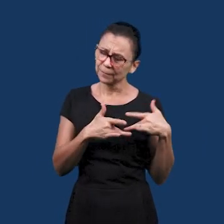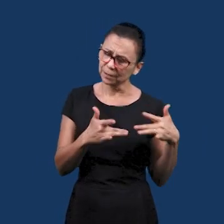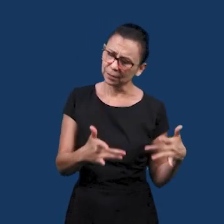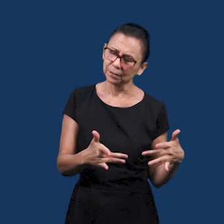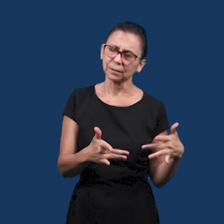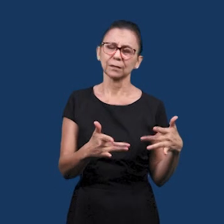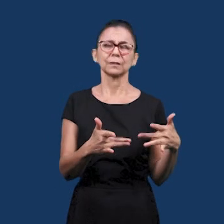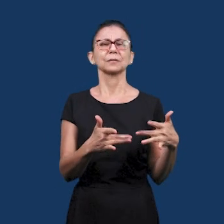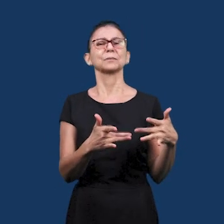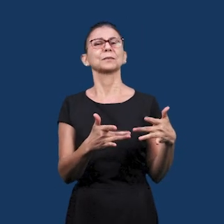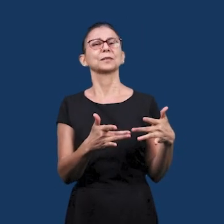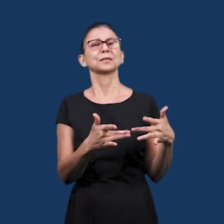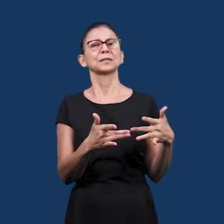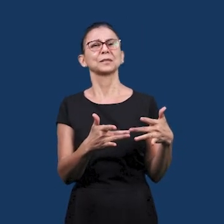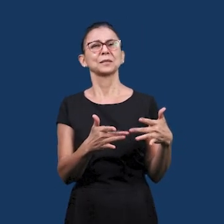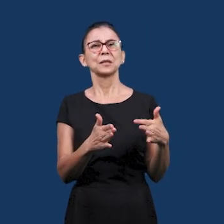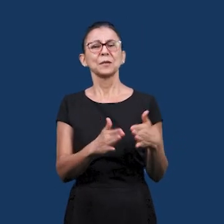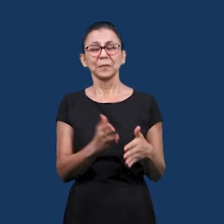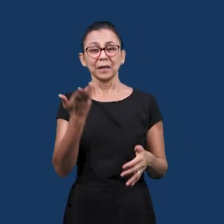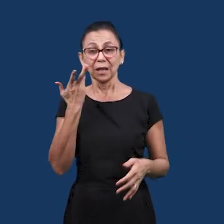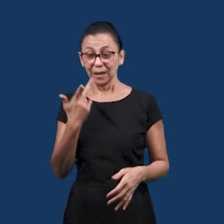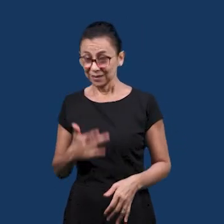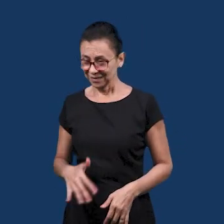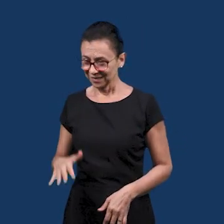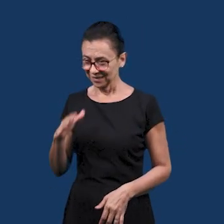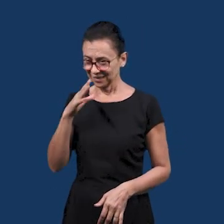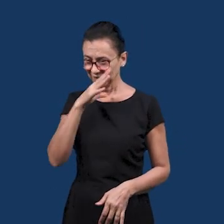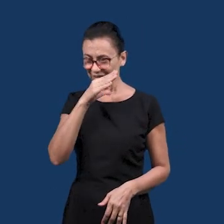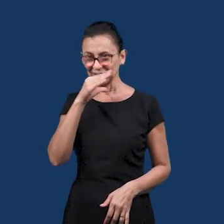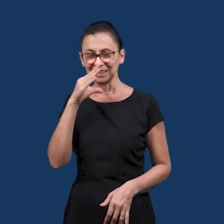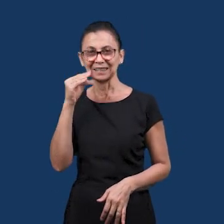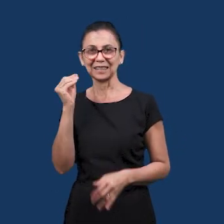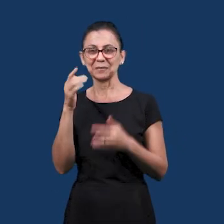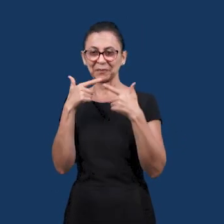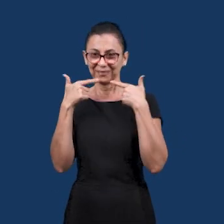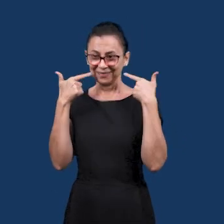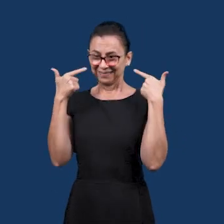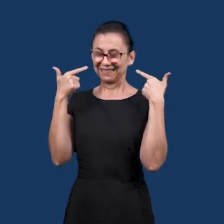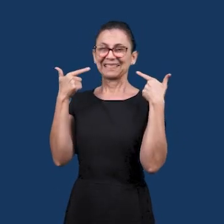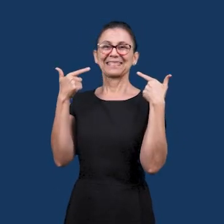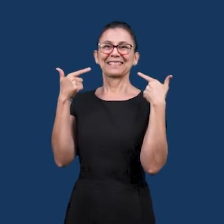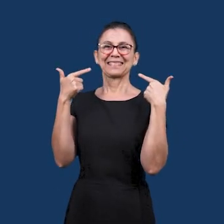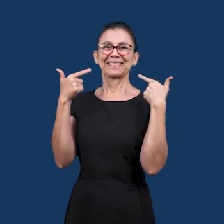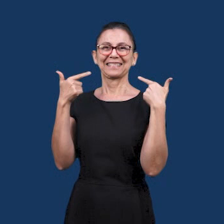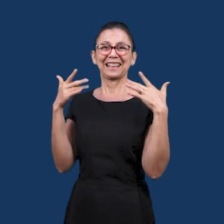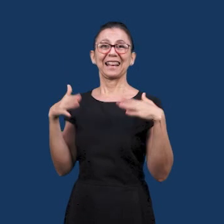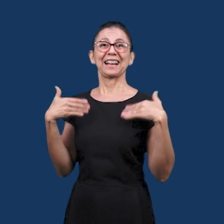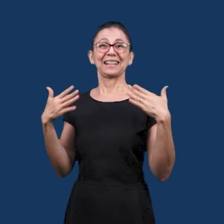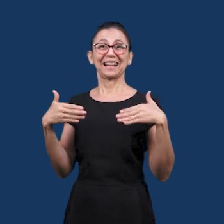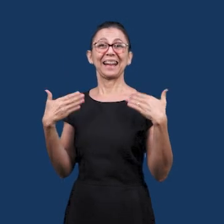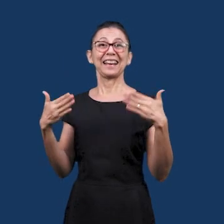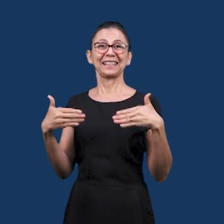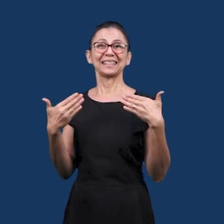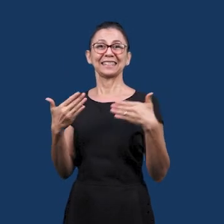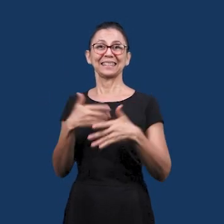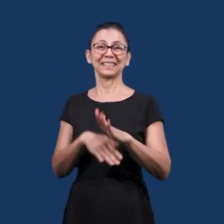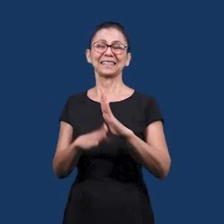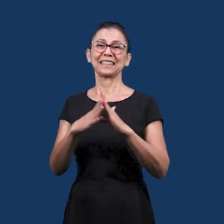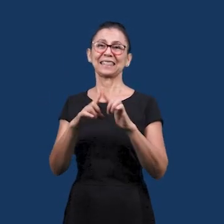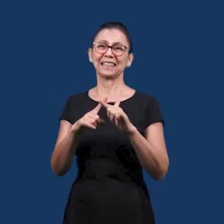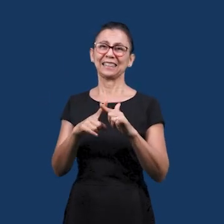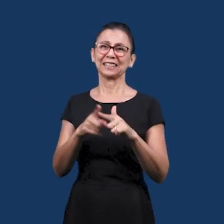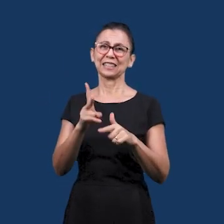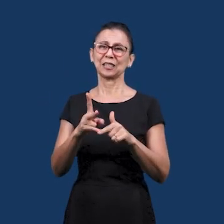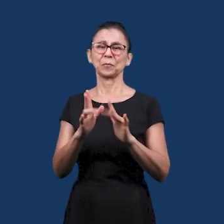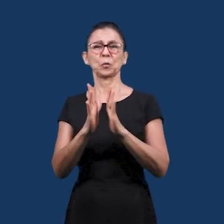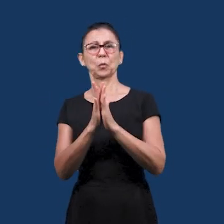молодым братьям и сестрам, нашим малышам и подросткам, которые приносят радости